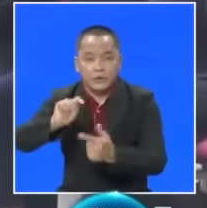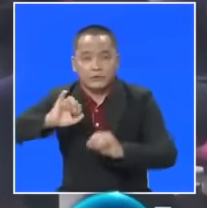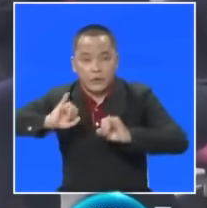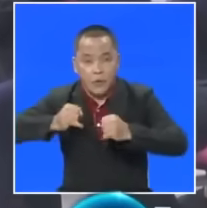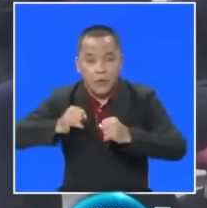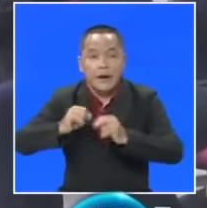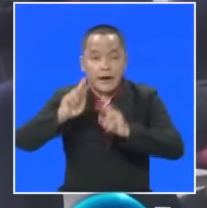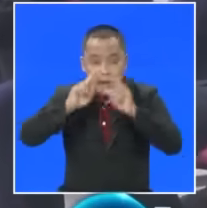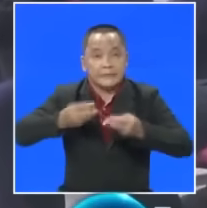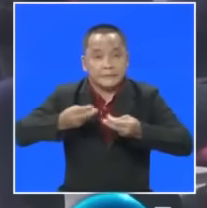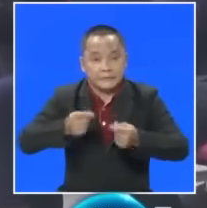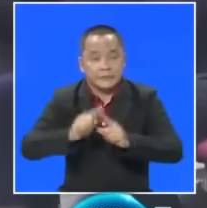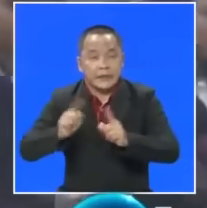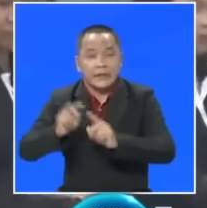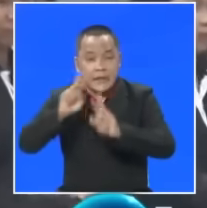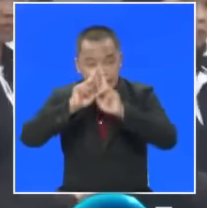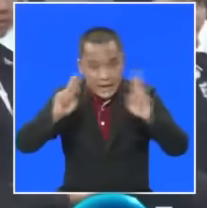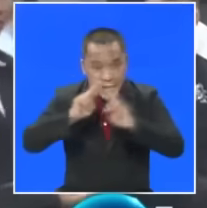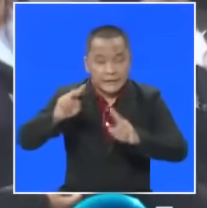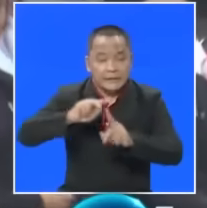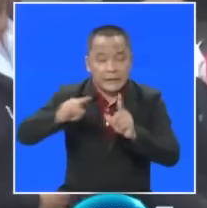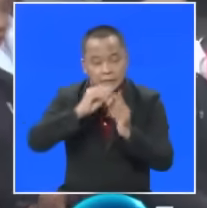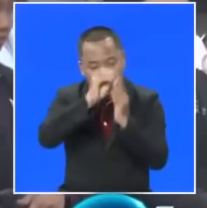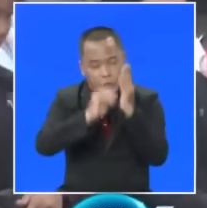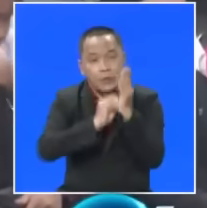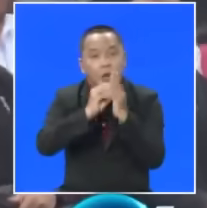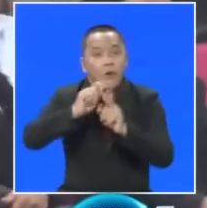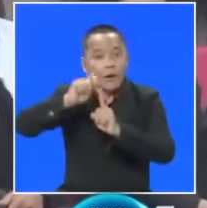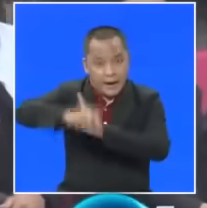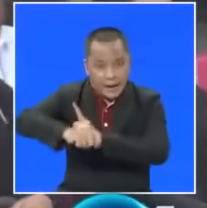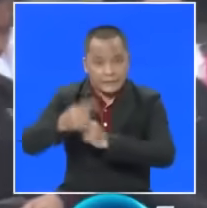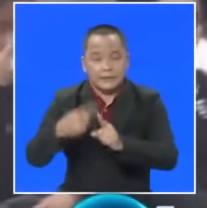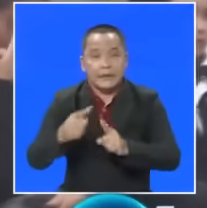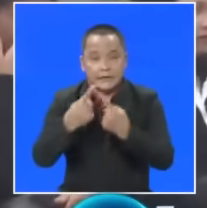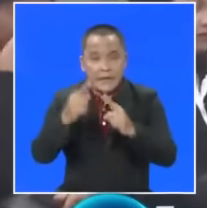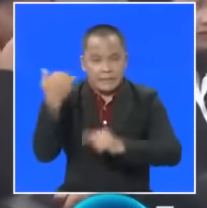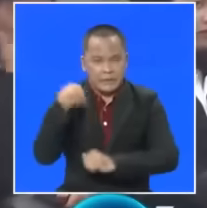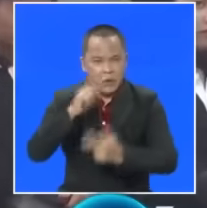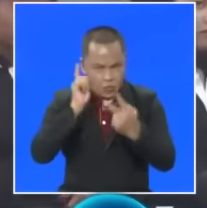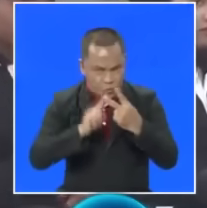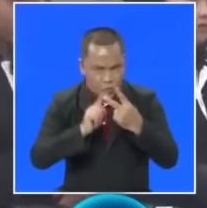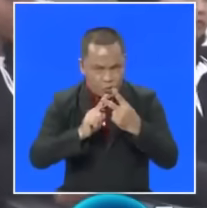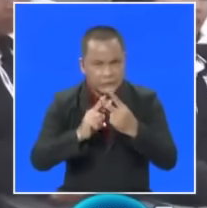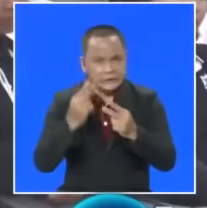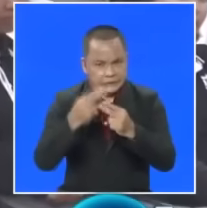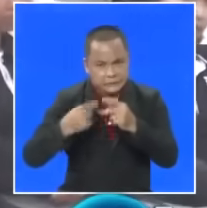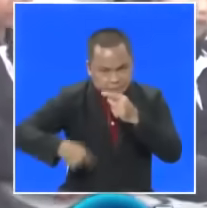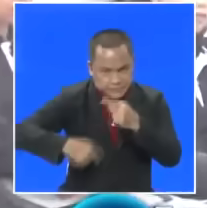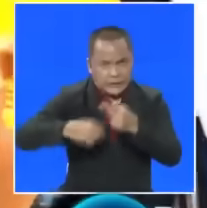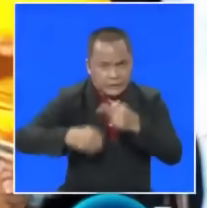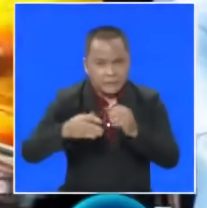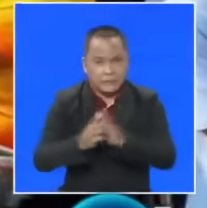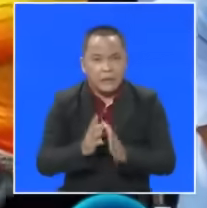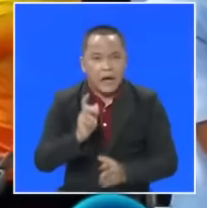ของคลาสคาเฟ่ซึ่งคลาสคาเฟ่มีหลายสาขาในตัวเมืองโคราชแต่จะมีอีกคนที่จะมาเบียดชื่อของมารุต